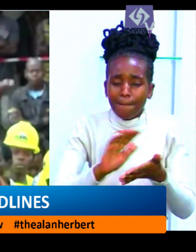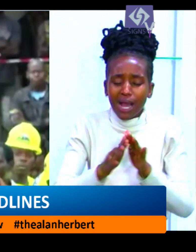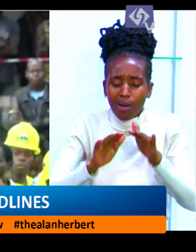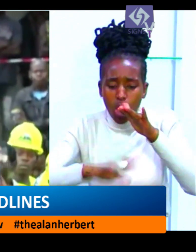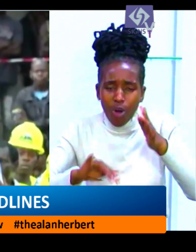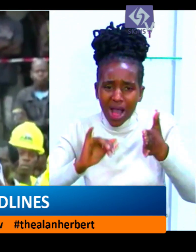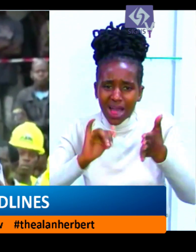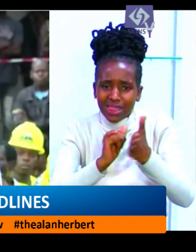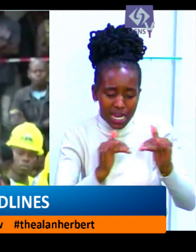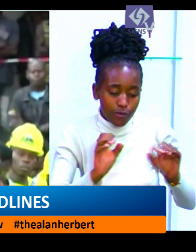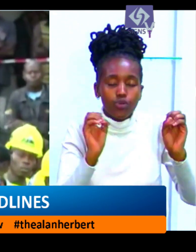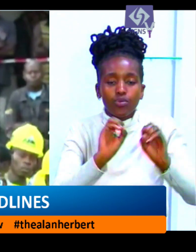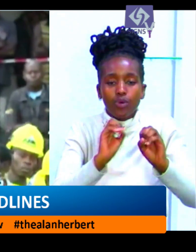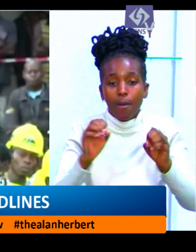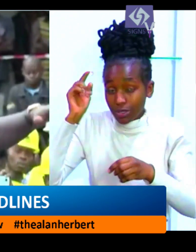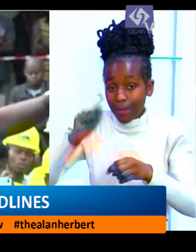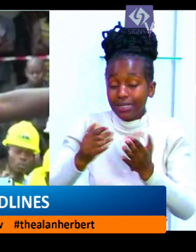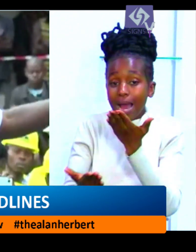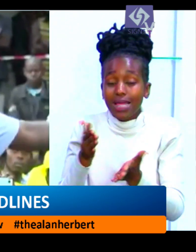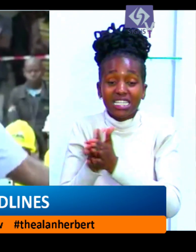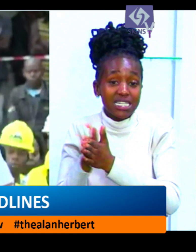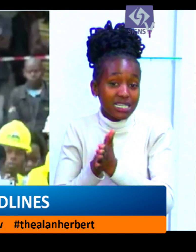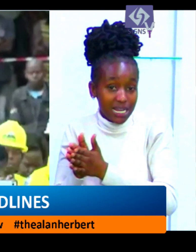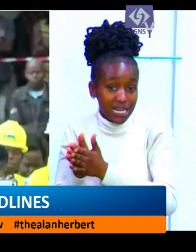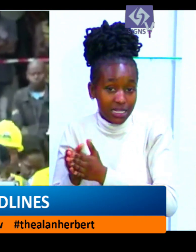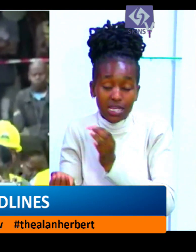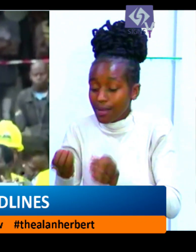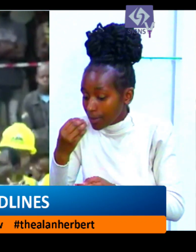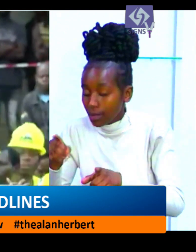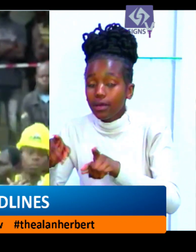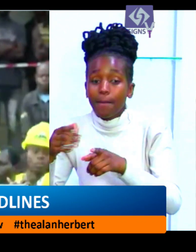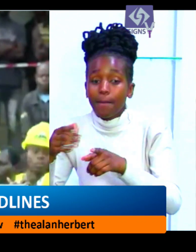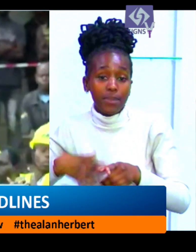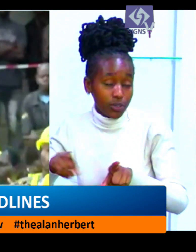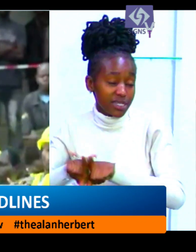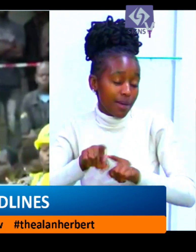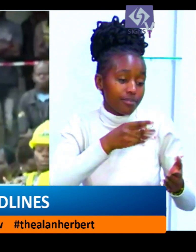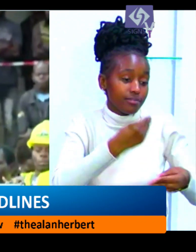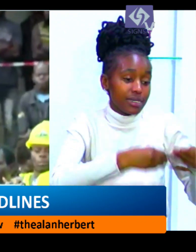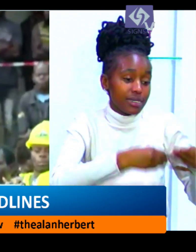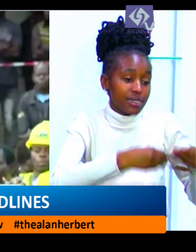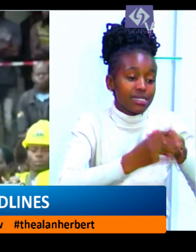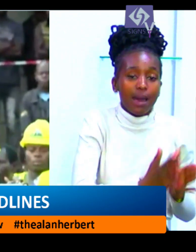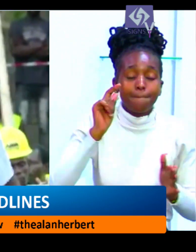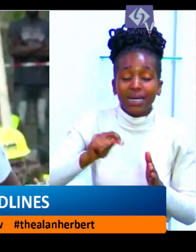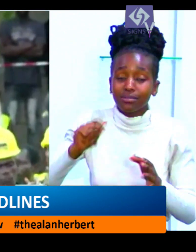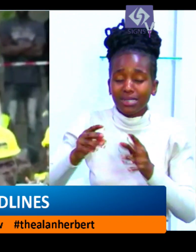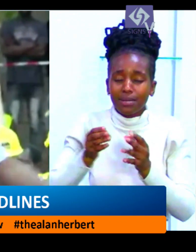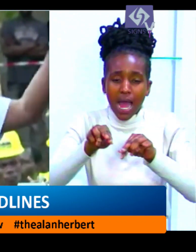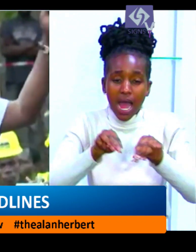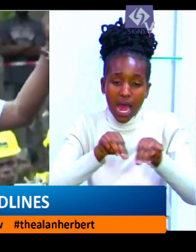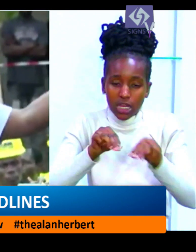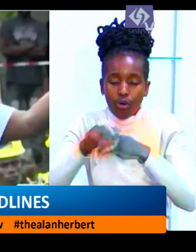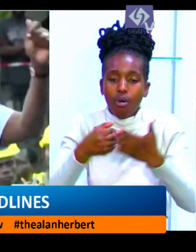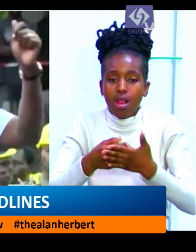umeamua, uamuzi umetoka. Mimi nataka niambie watu wasemuhi. President kupitia kwa